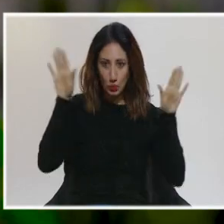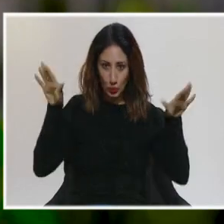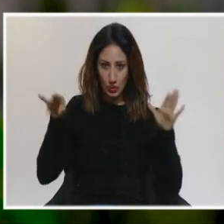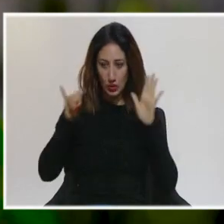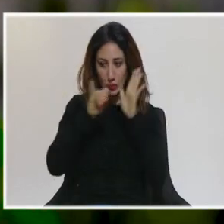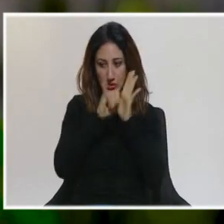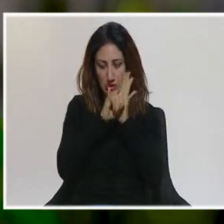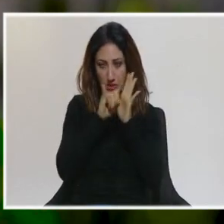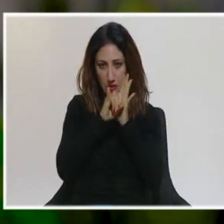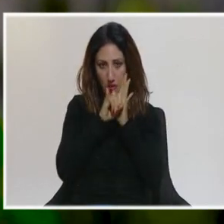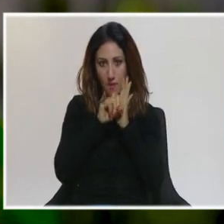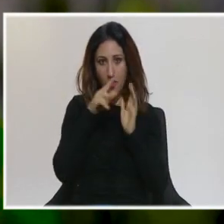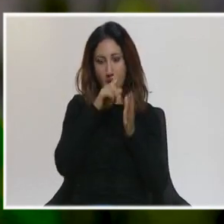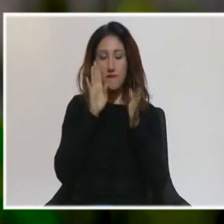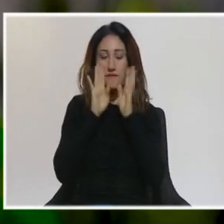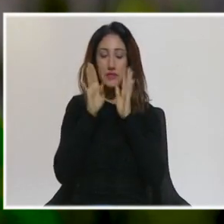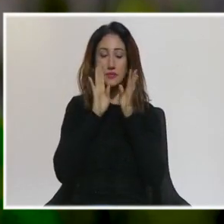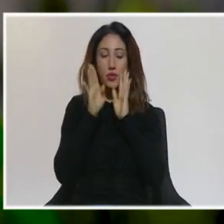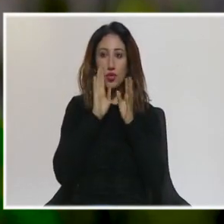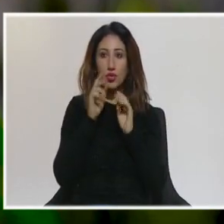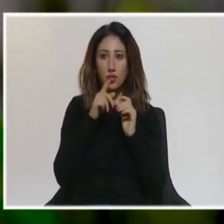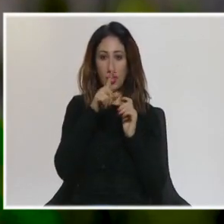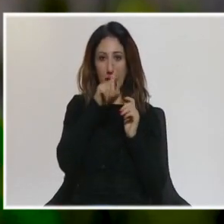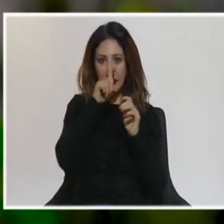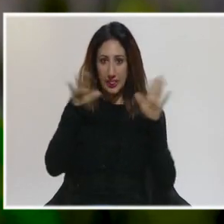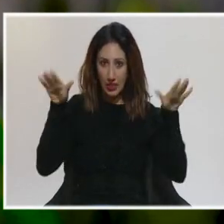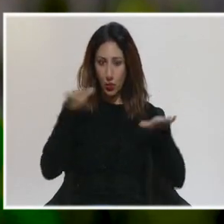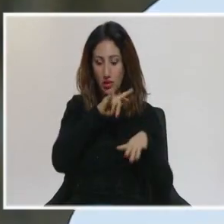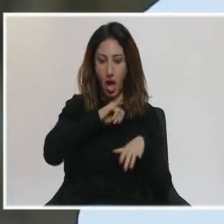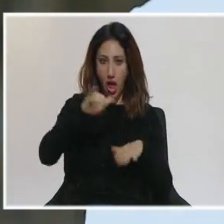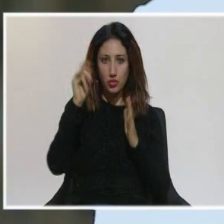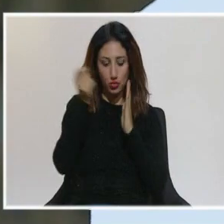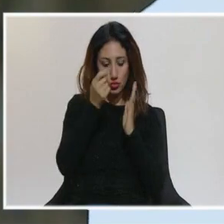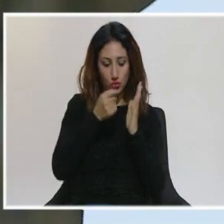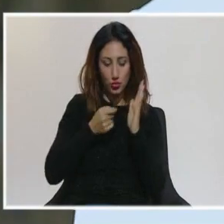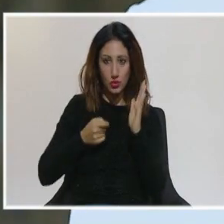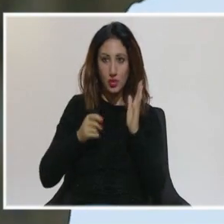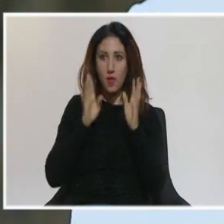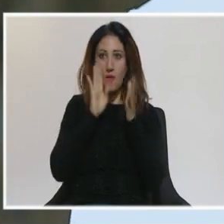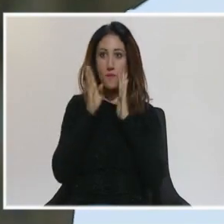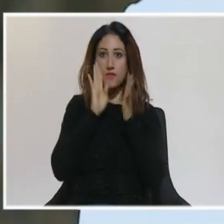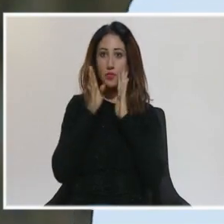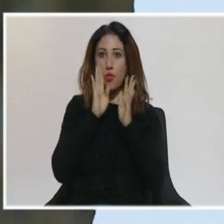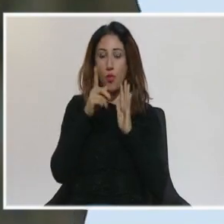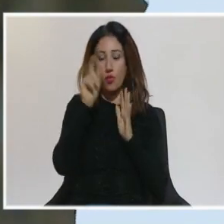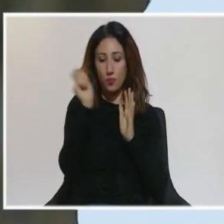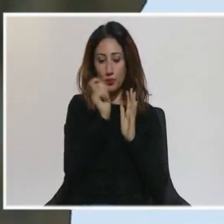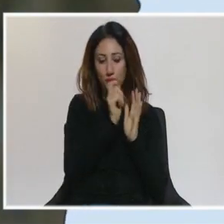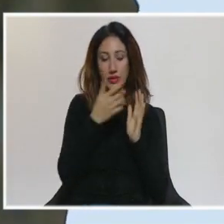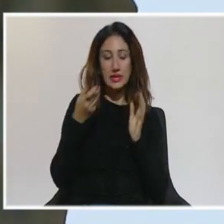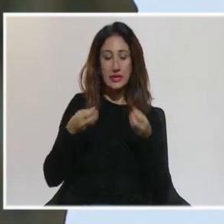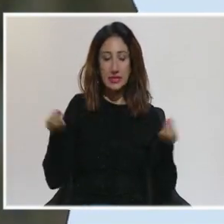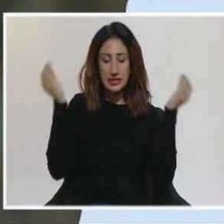كده؟ بس اظن ان تفاعلك على تويتر اقوى بكتير، ولا انت شايف ايه؟ لا، دلوقتي الفيسبوك اكتر، رغم ان تويتر عندي